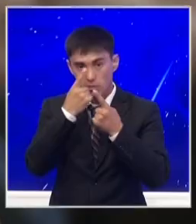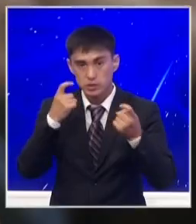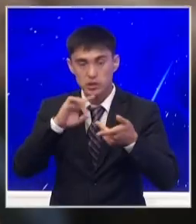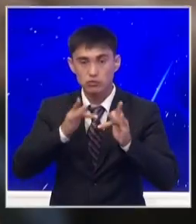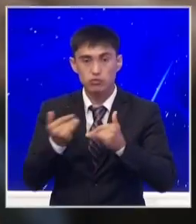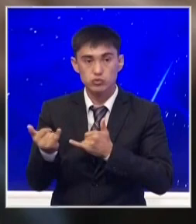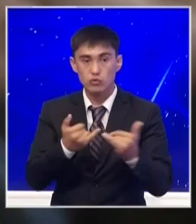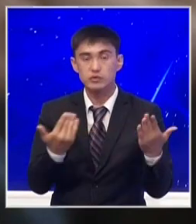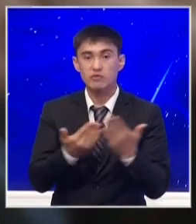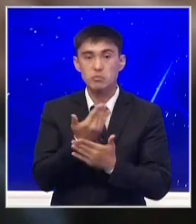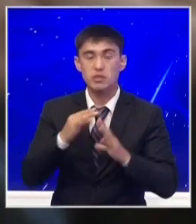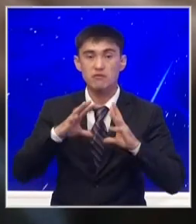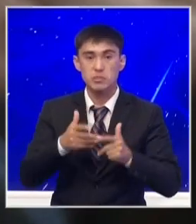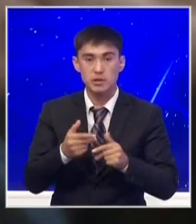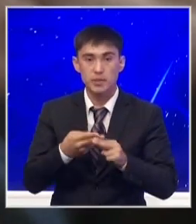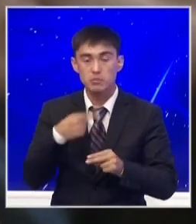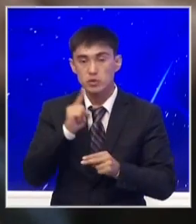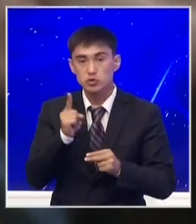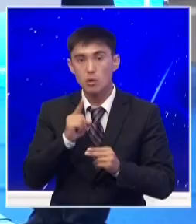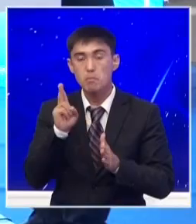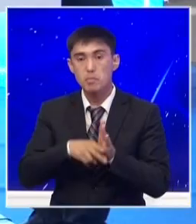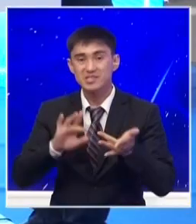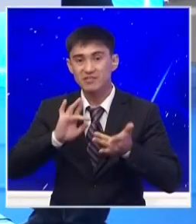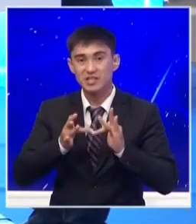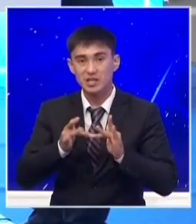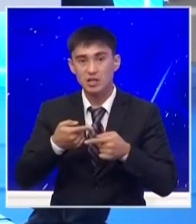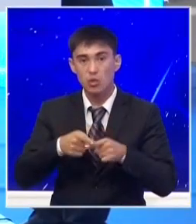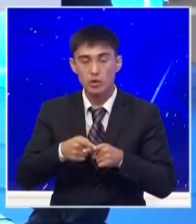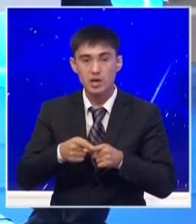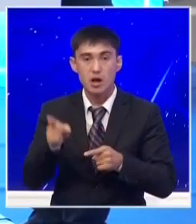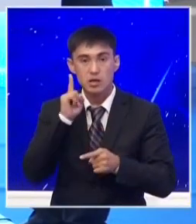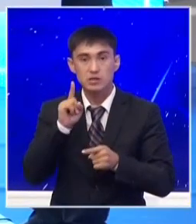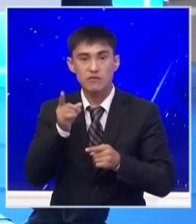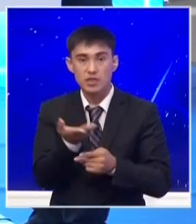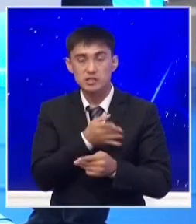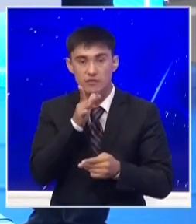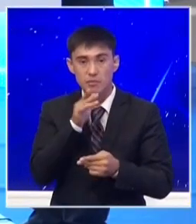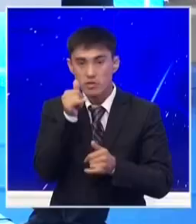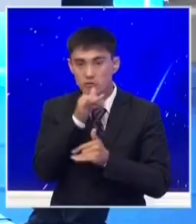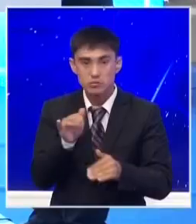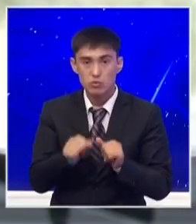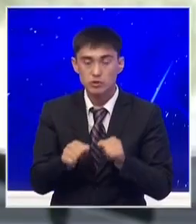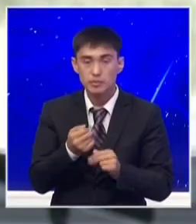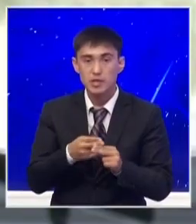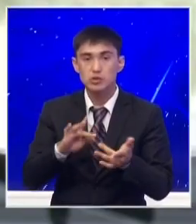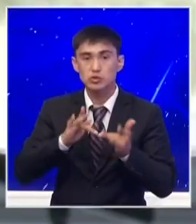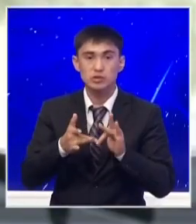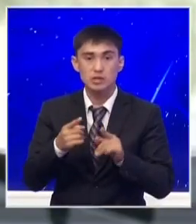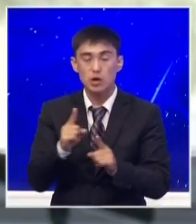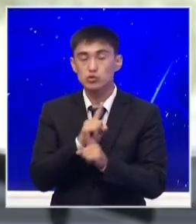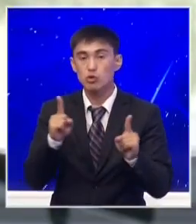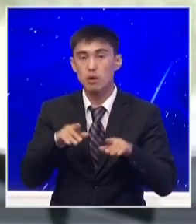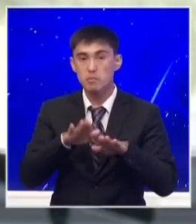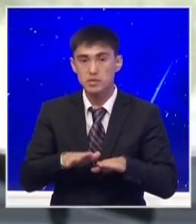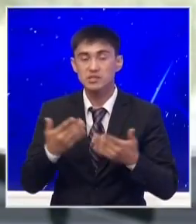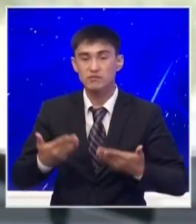в условиях современного мира. Отметив, что без цифровых технологий и гаджетов в наше время обойтись невозможно. И социальные сети занимают особое